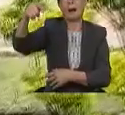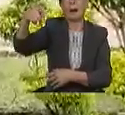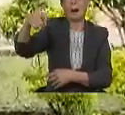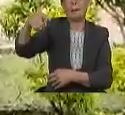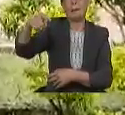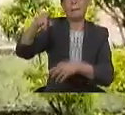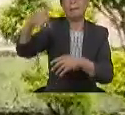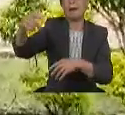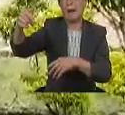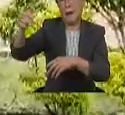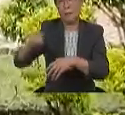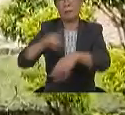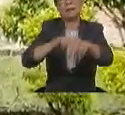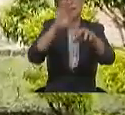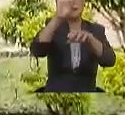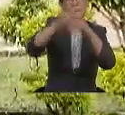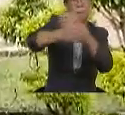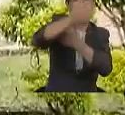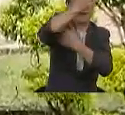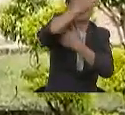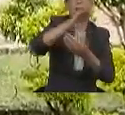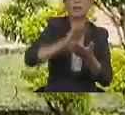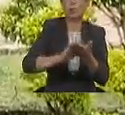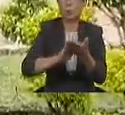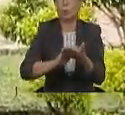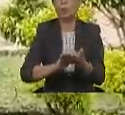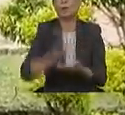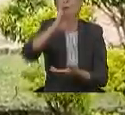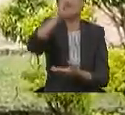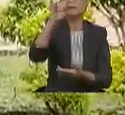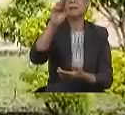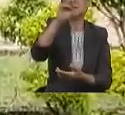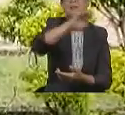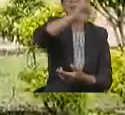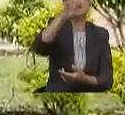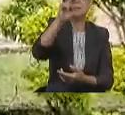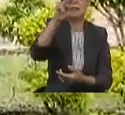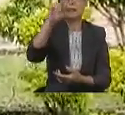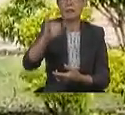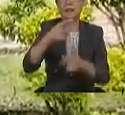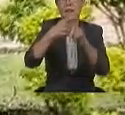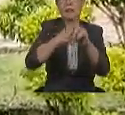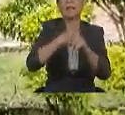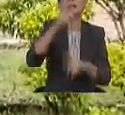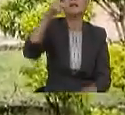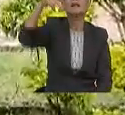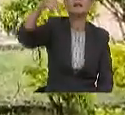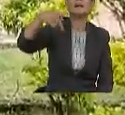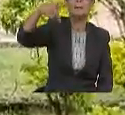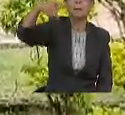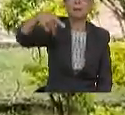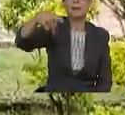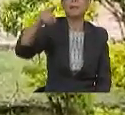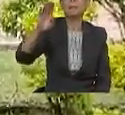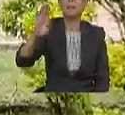9 Pagi di sekolah kebangsaan semoga dan juga JNE Wong kingli Halo 4 di bumi kenyalang Vibe